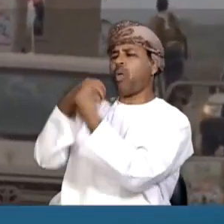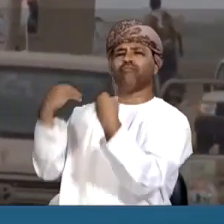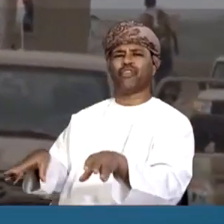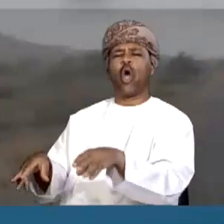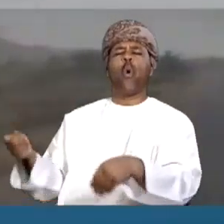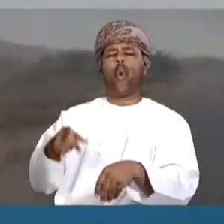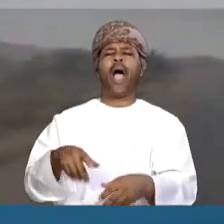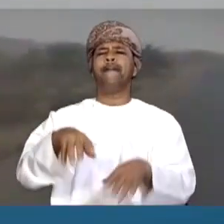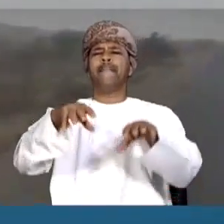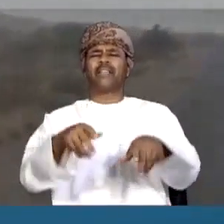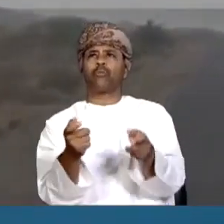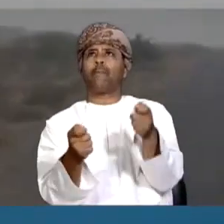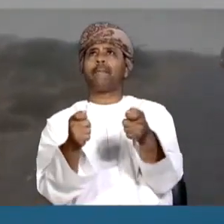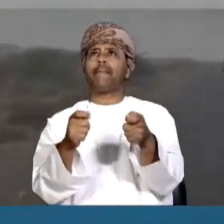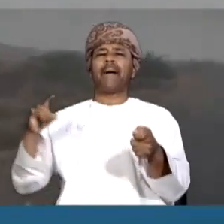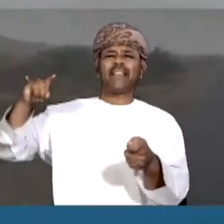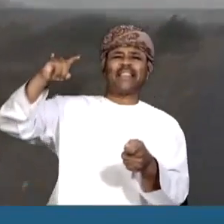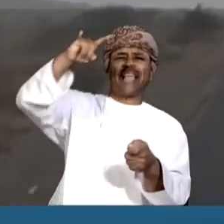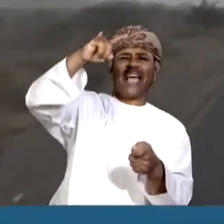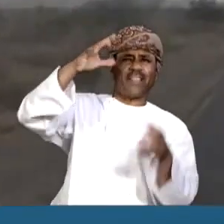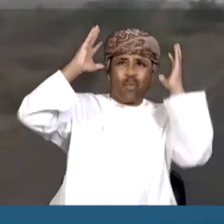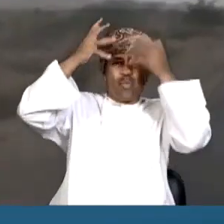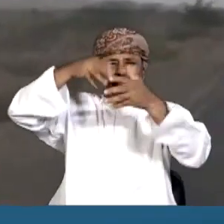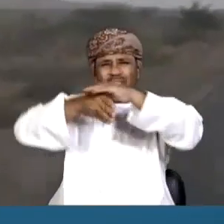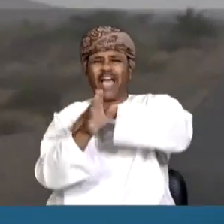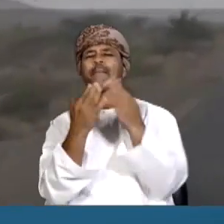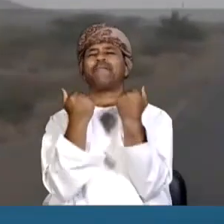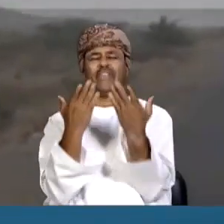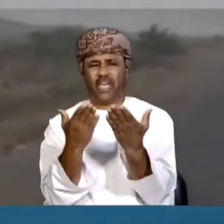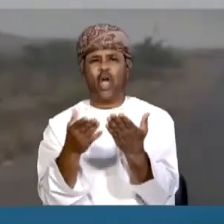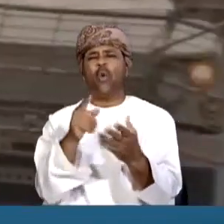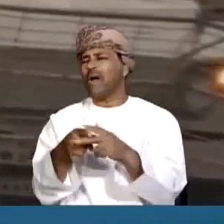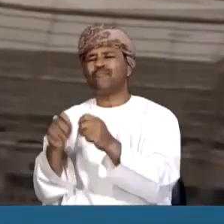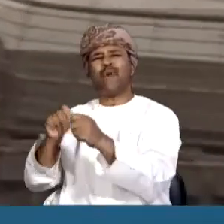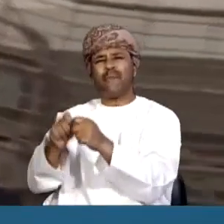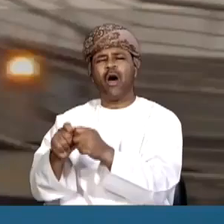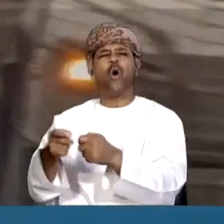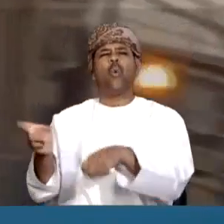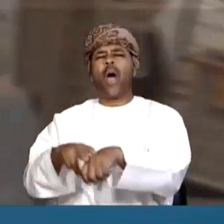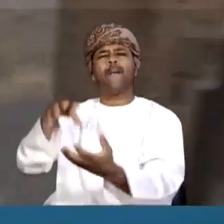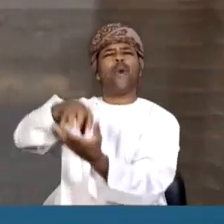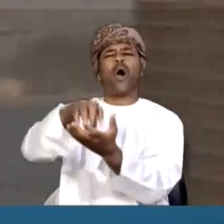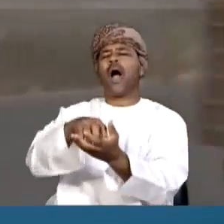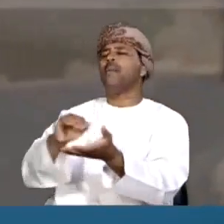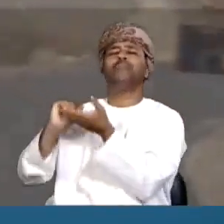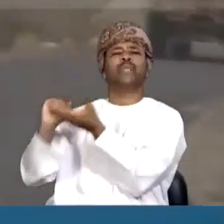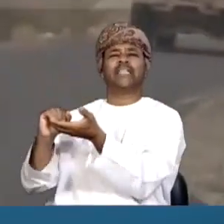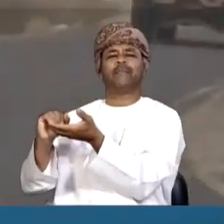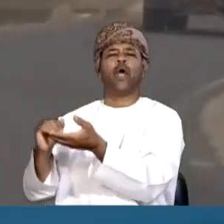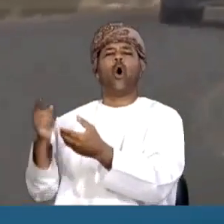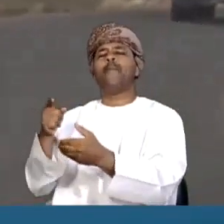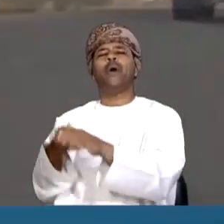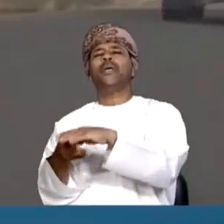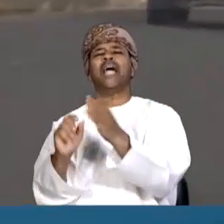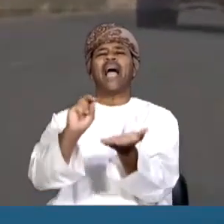ومحطات التحكم الأرضية للطائرات بدون طيار وورش التفخيخ والتجميع والمواقع المساندة لها